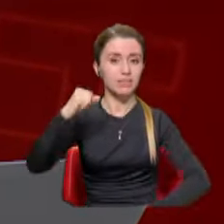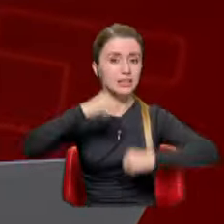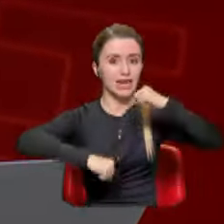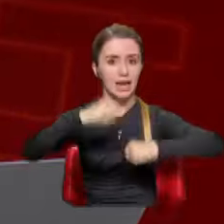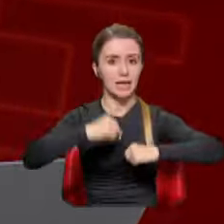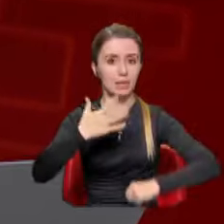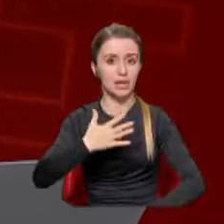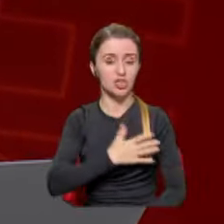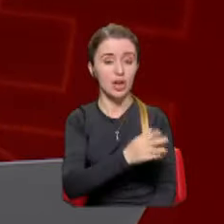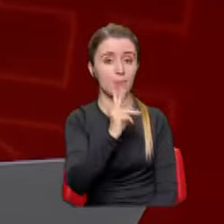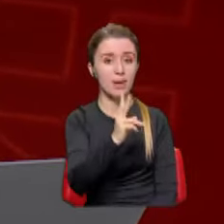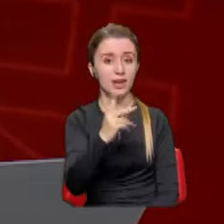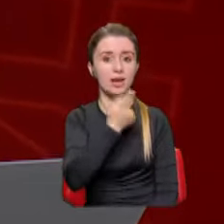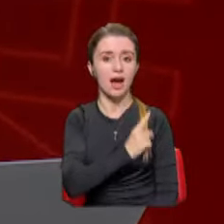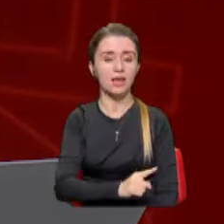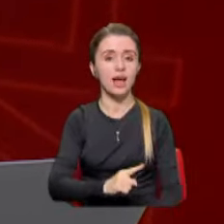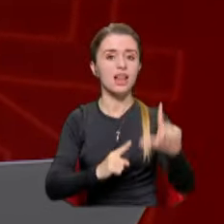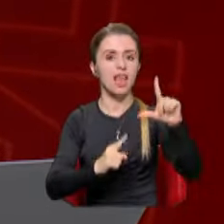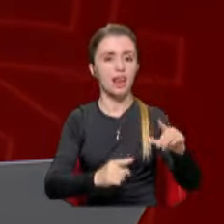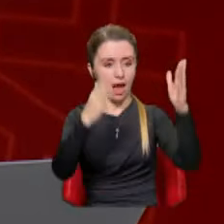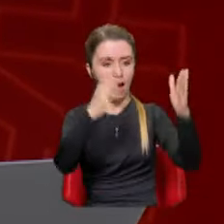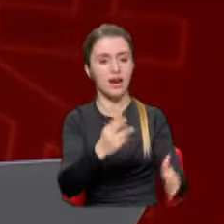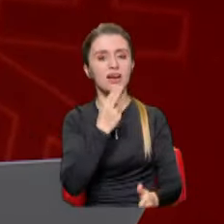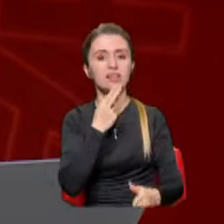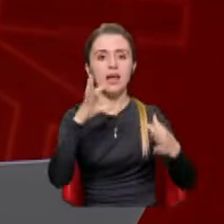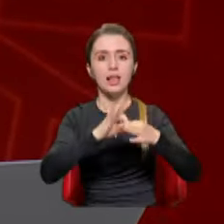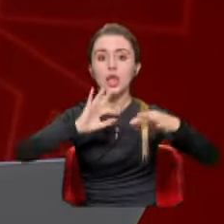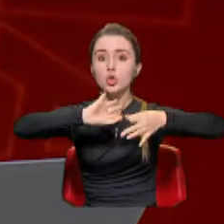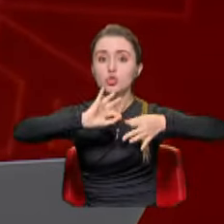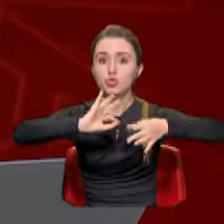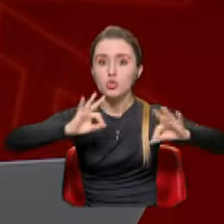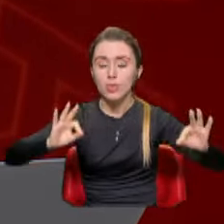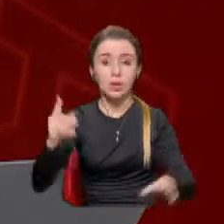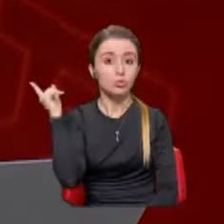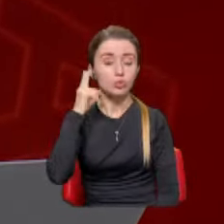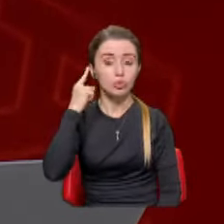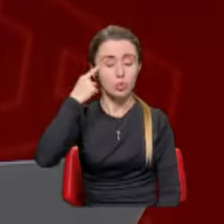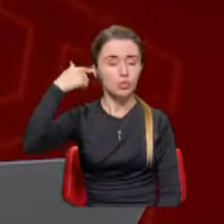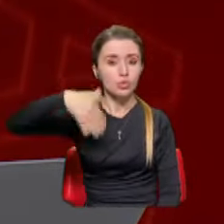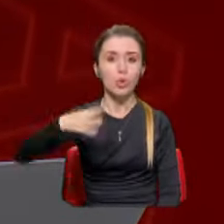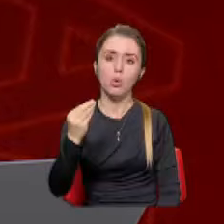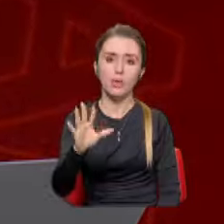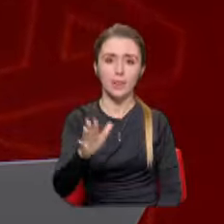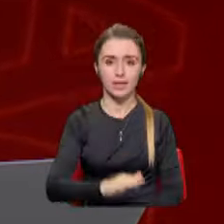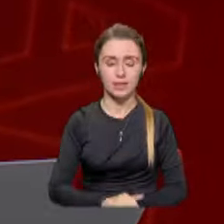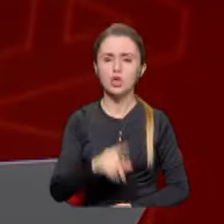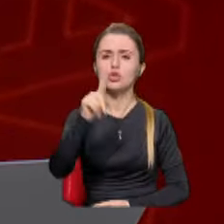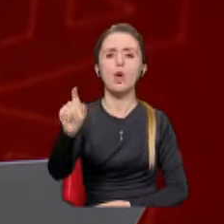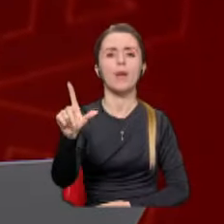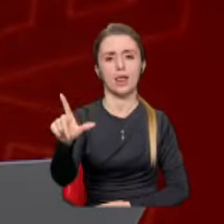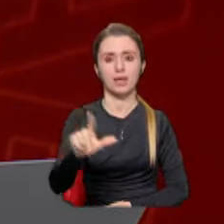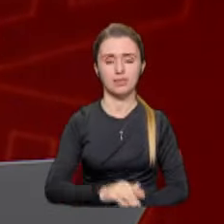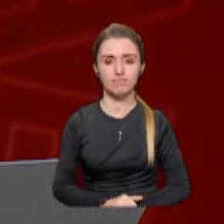rakibi CHP'nin adayı Leyla Çatır'la ilgili öyle ifadeler kullandı ki ağzınız açık kalabilir. Sormak